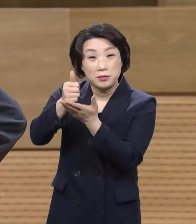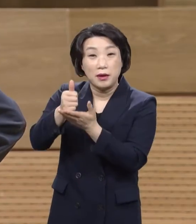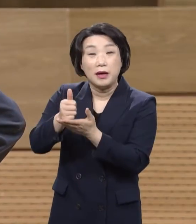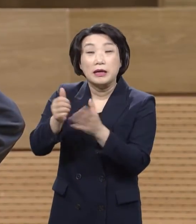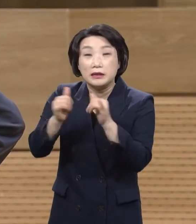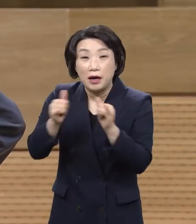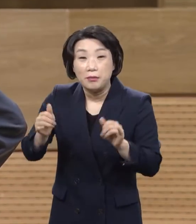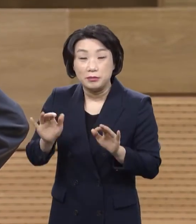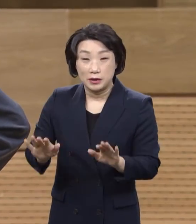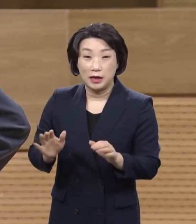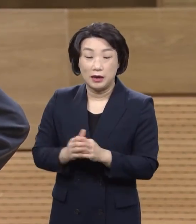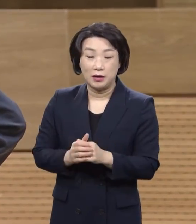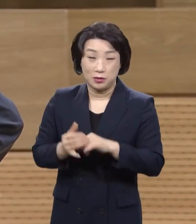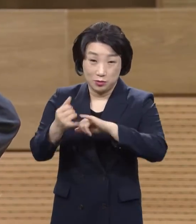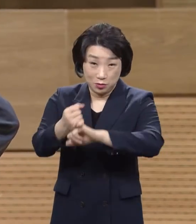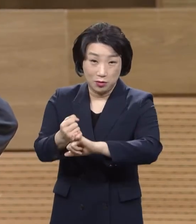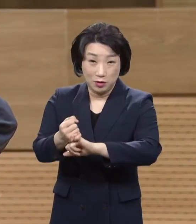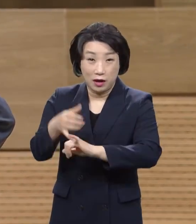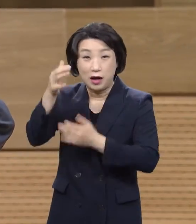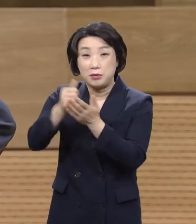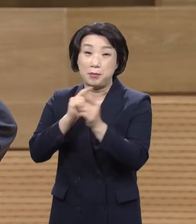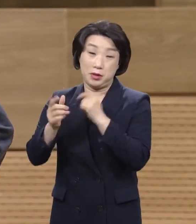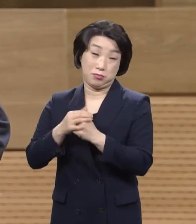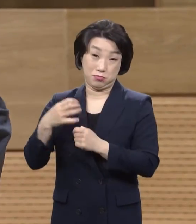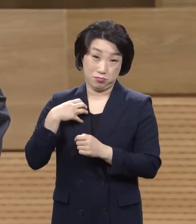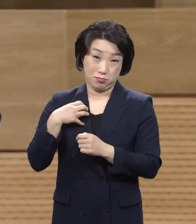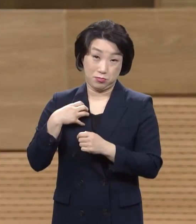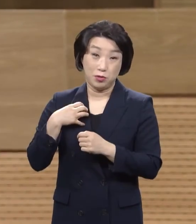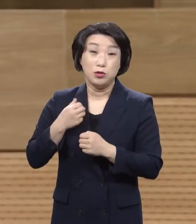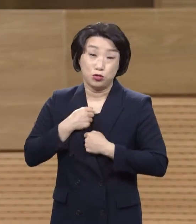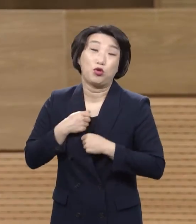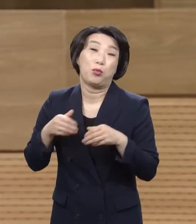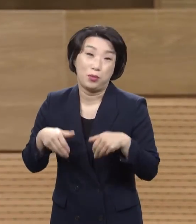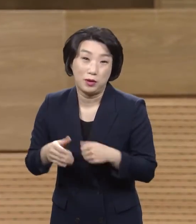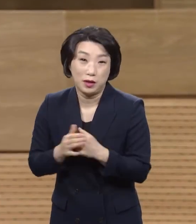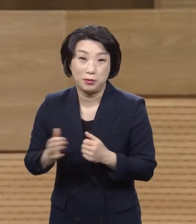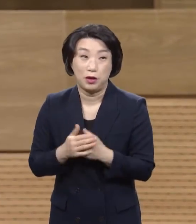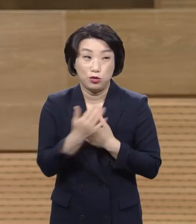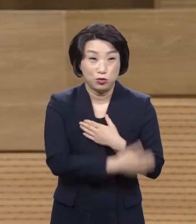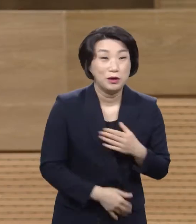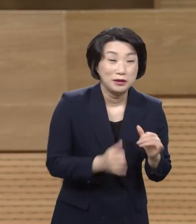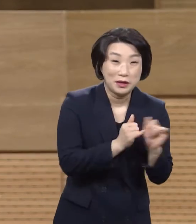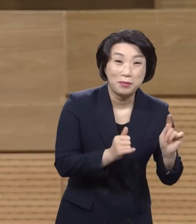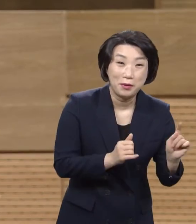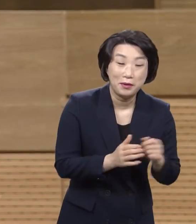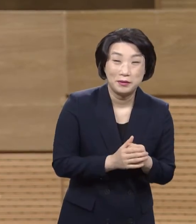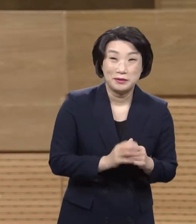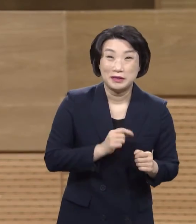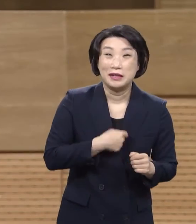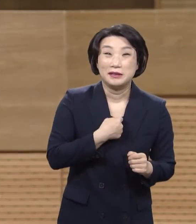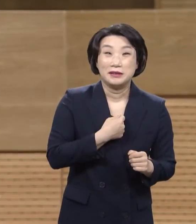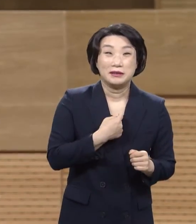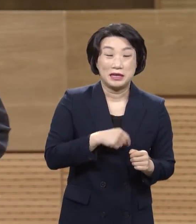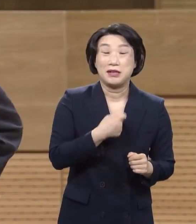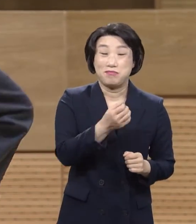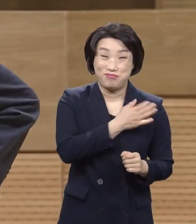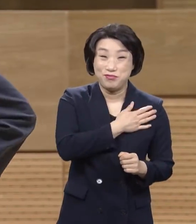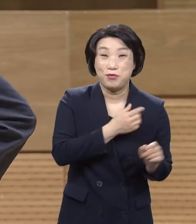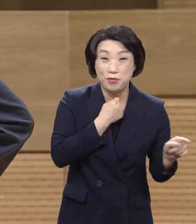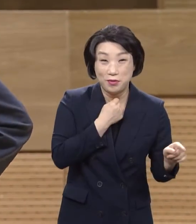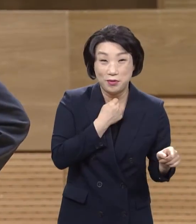성령의 사람은 반드시 말씀이 이루어져야 되고, 육의 사람은 반드시 자기 부유가 이루어져야